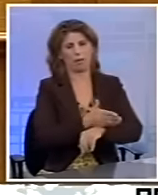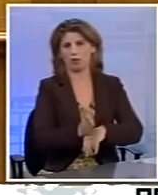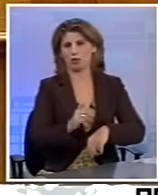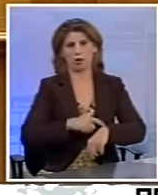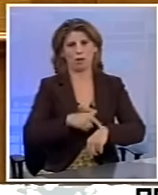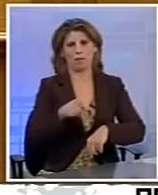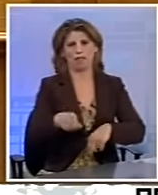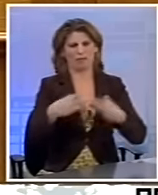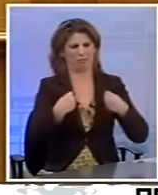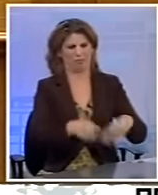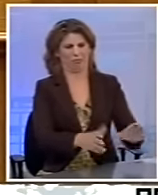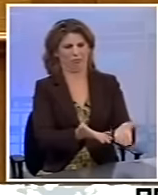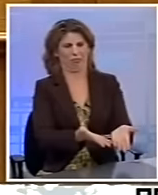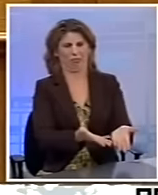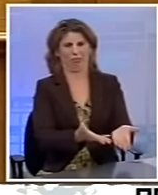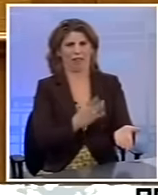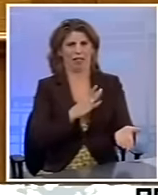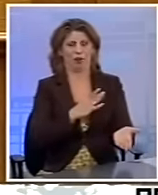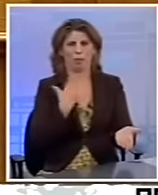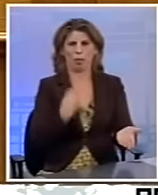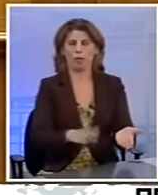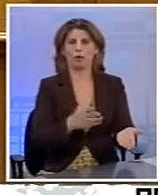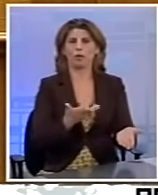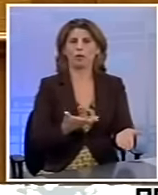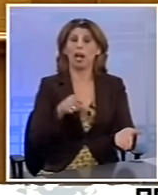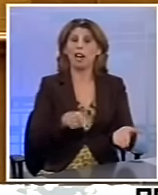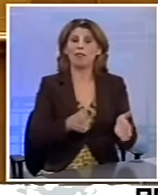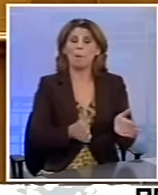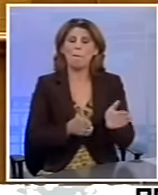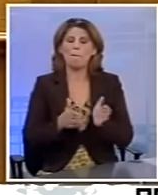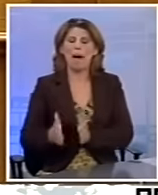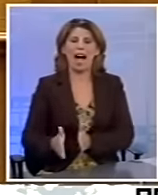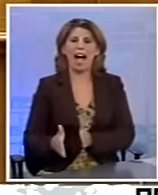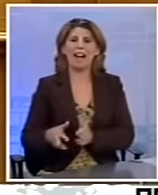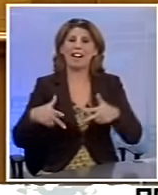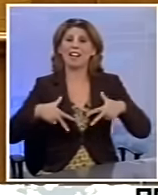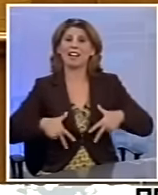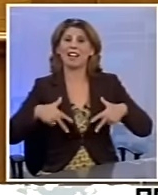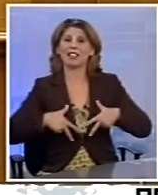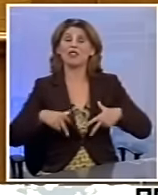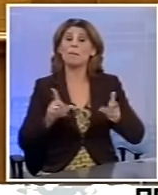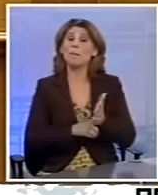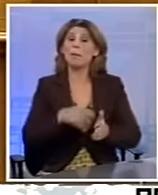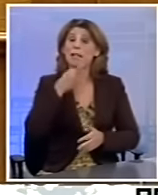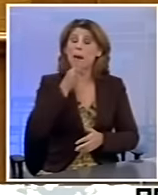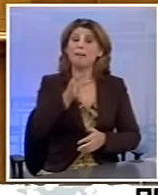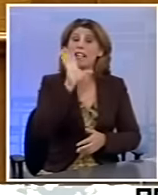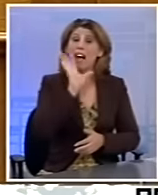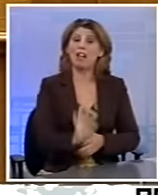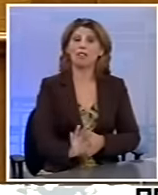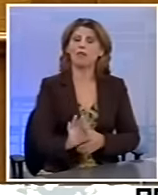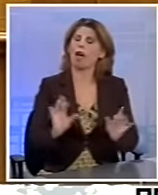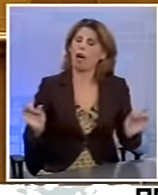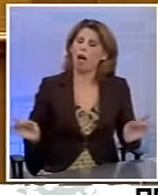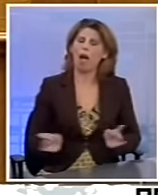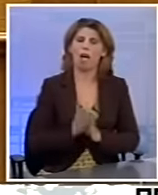άλλο με αυτά τα αποβράσματα. Είναι όμως το παρακράτος σας και πρέπει να πείτε την αλήθεια, έστω και